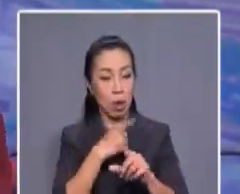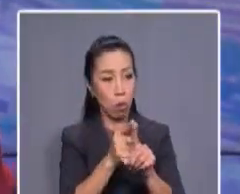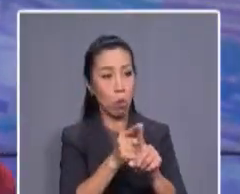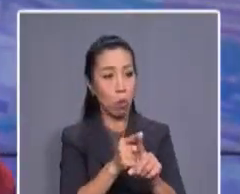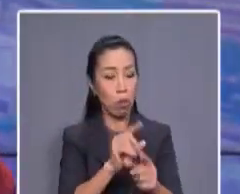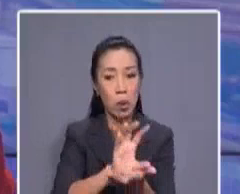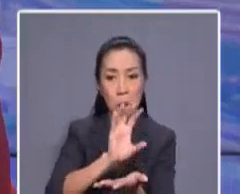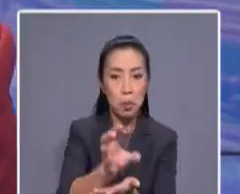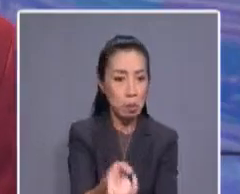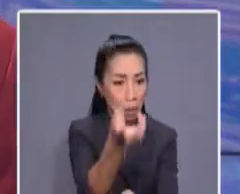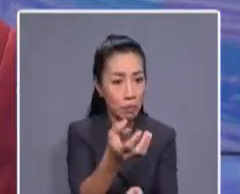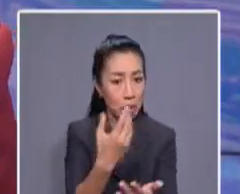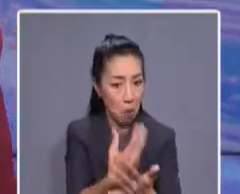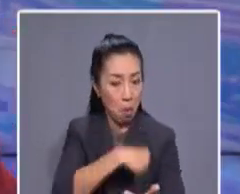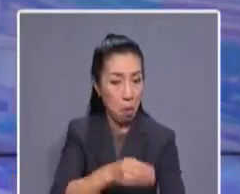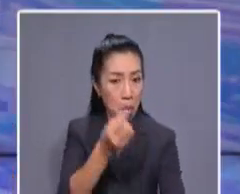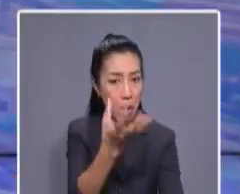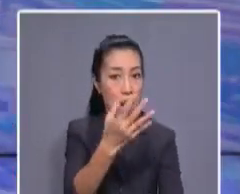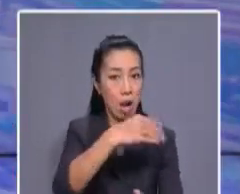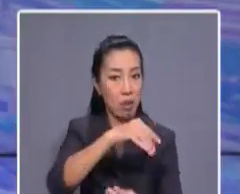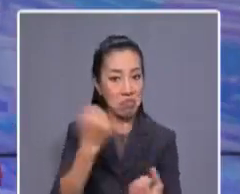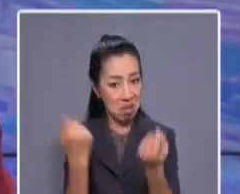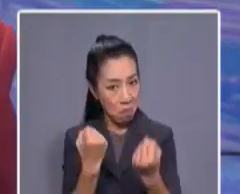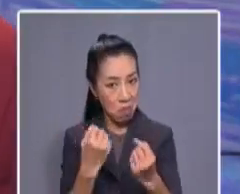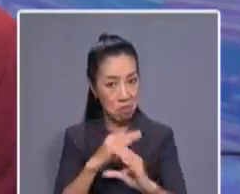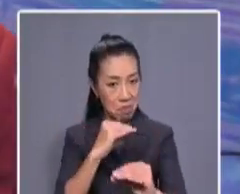โอ๊ยแป๊บเดียวนะผมไปลงทุนในนี่นะนี่ผม